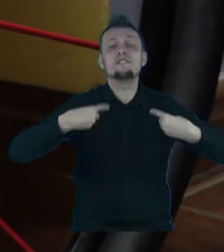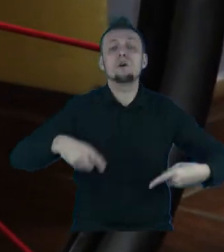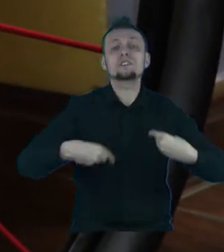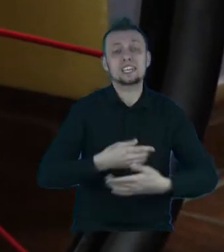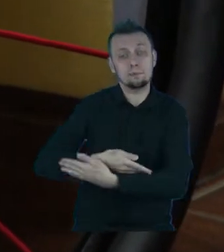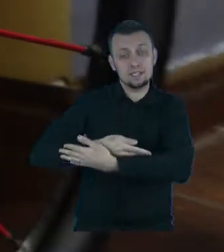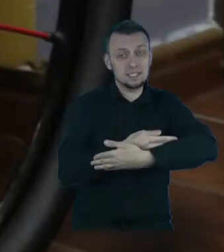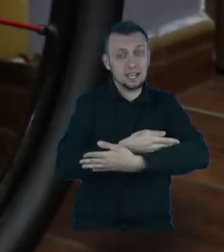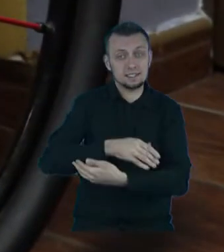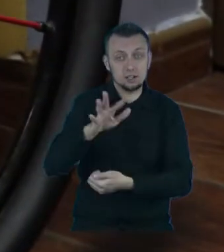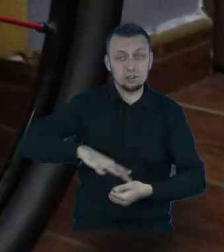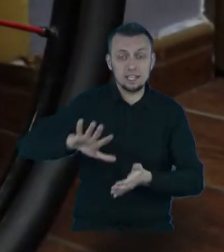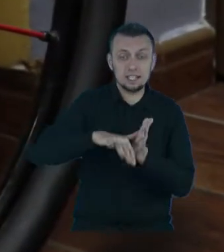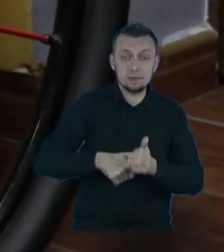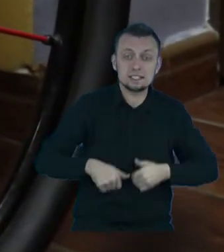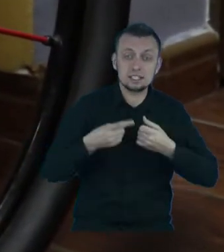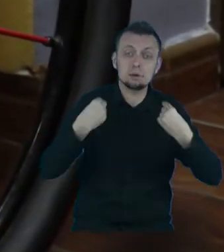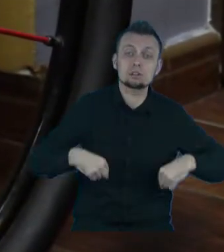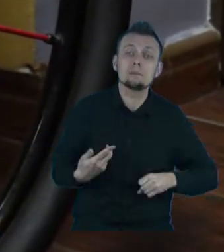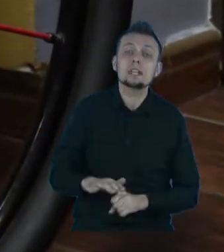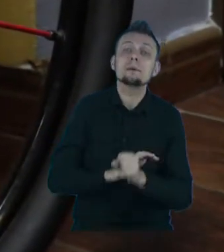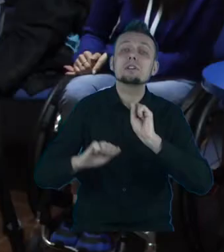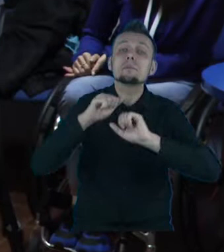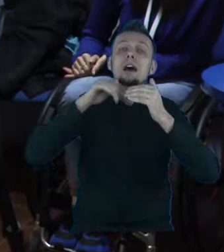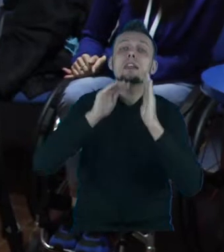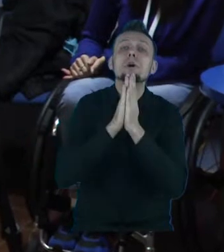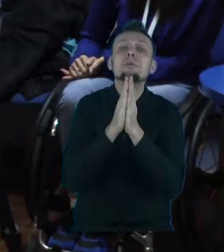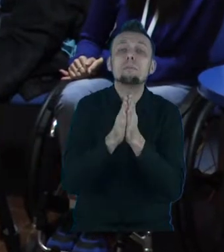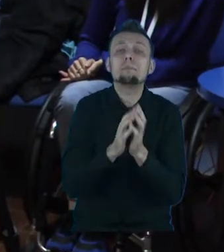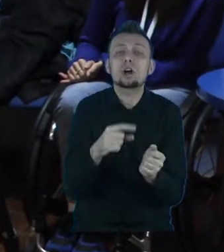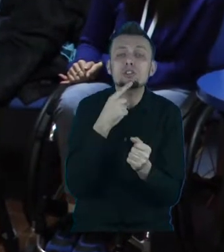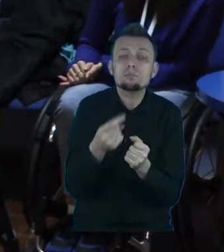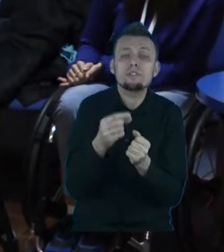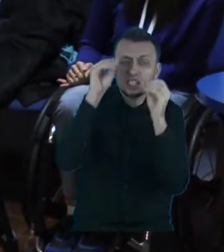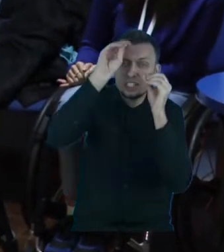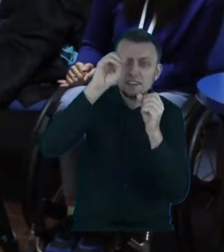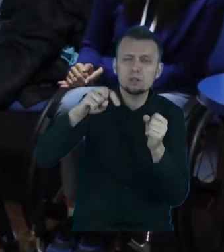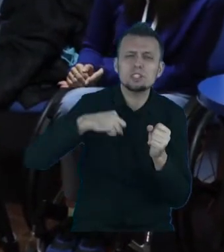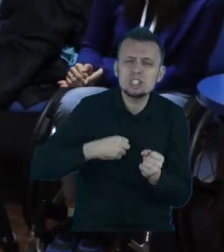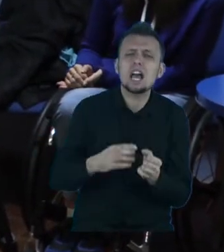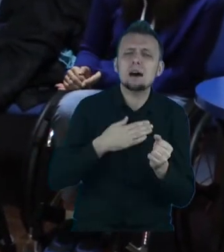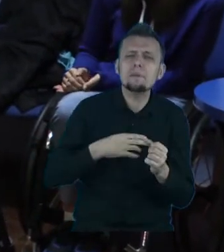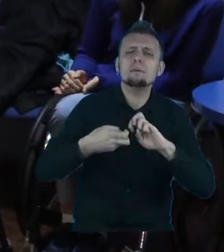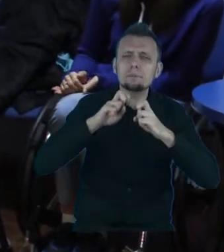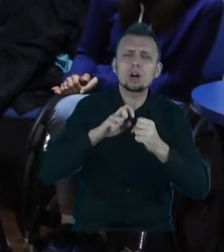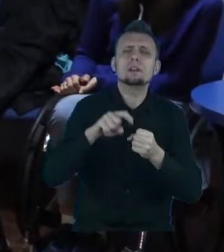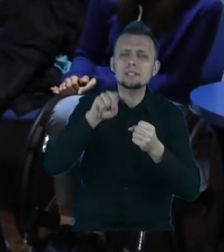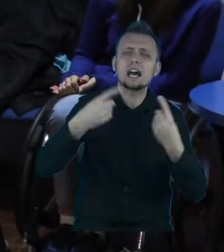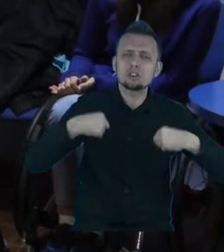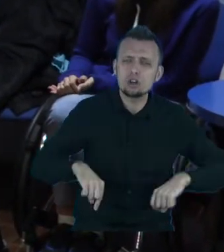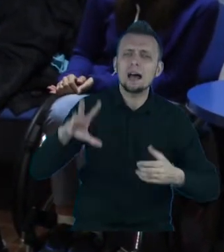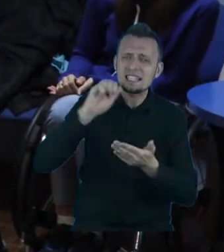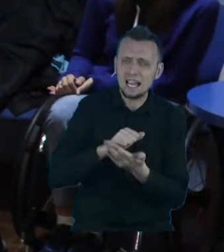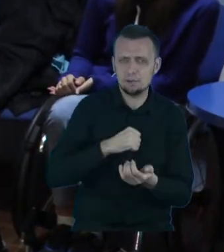swoimi propozycjami. Jaka jest reakcja ze strony prezydentów, ze strony organów, do których pan zwracał się z taką propozycją?